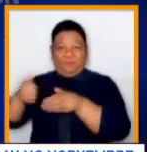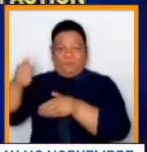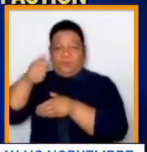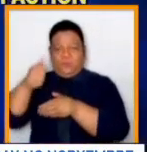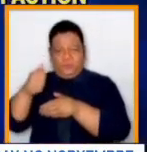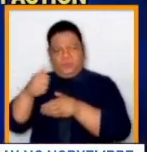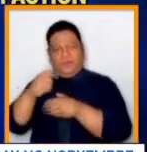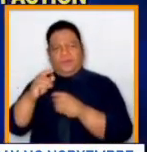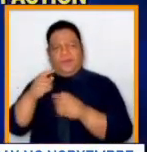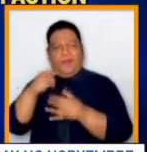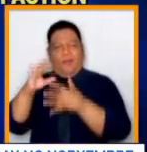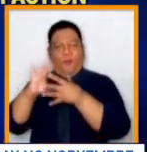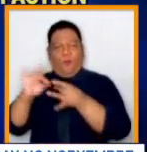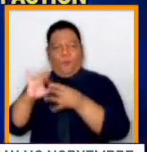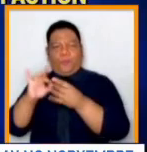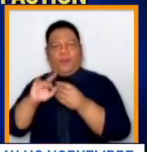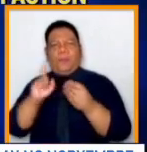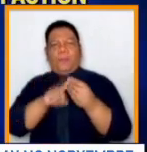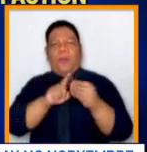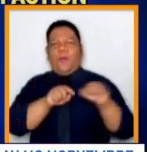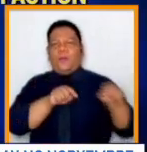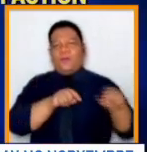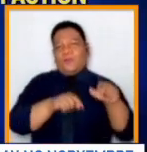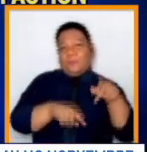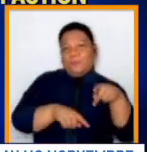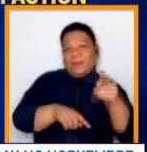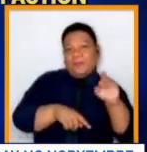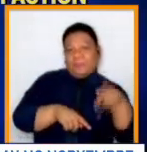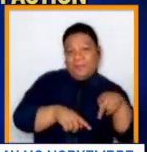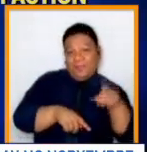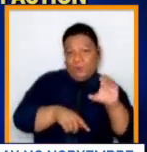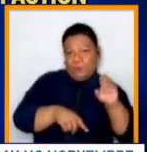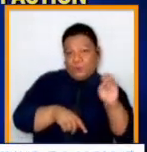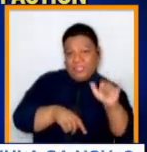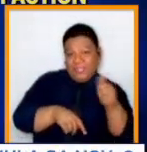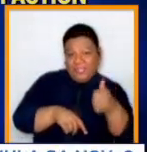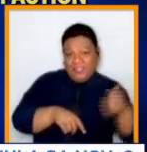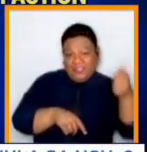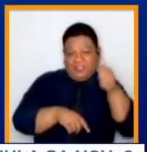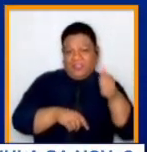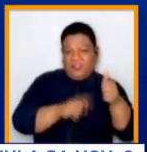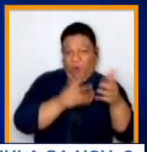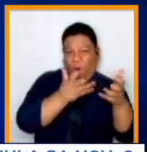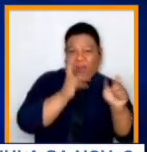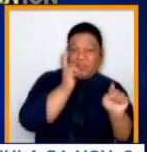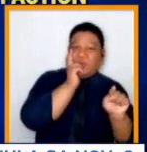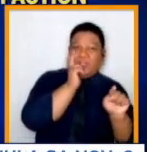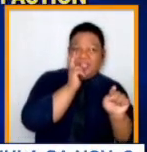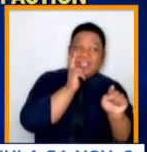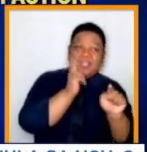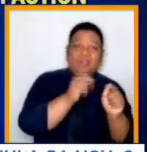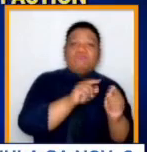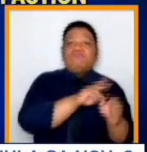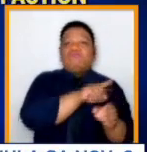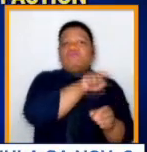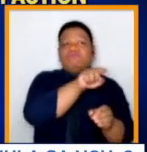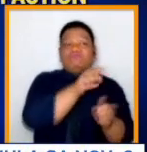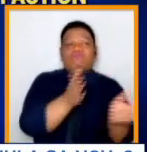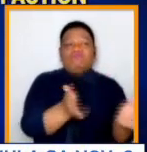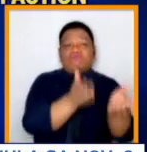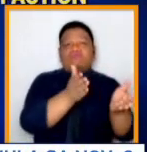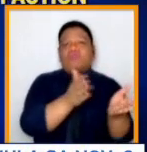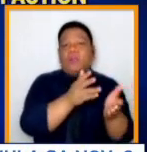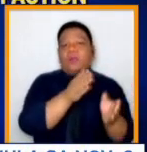Senador Coco Pimentel, nagpapakita ito ng desperado na ang grupo ni Nakusi. Nabibigay daw ito ng impresyon na wala